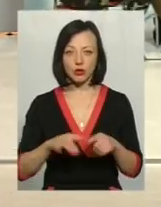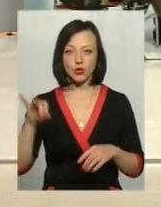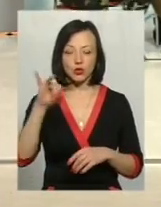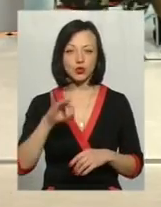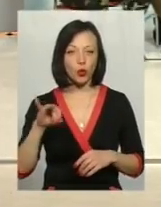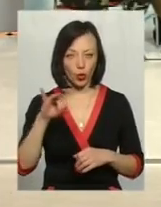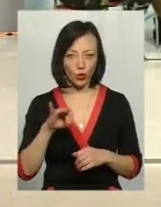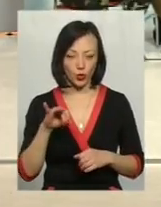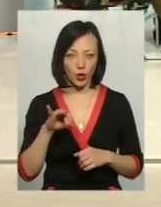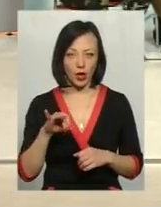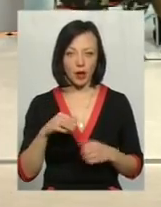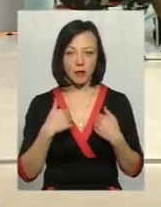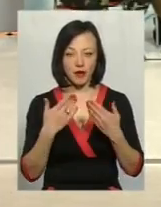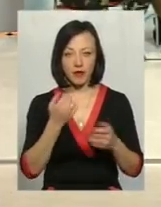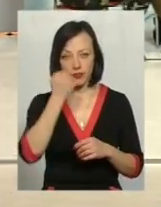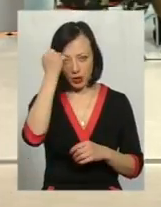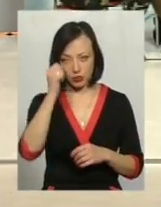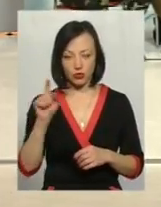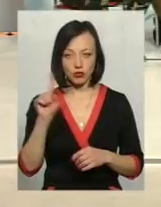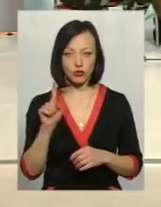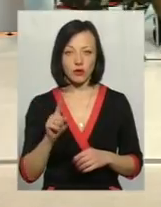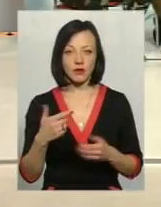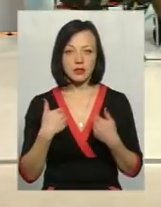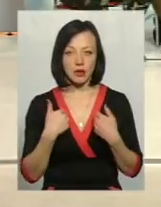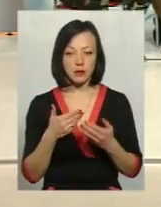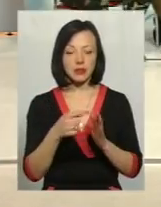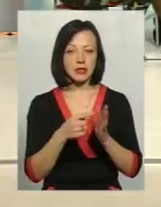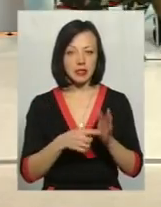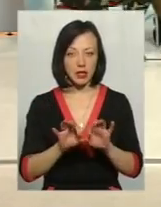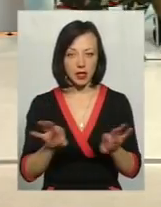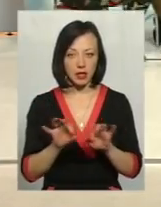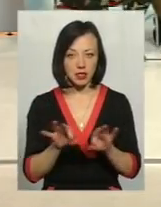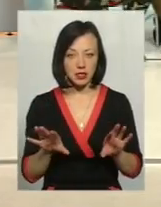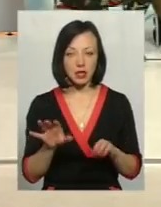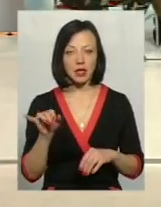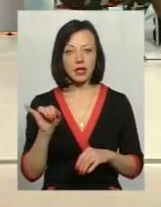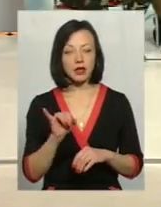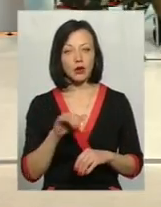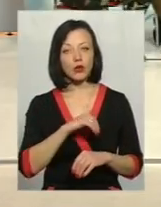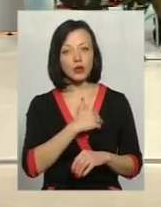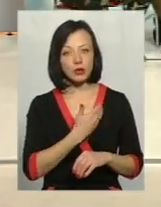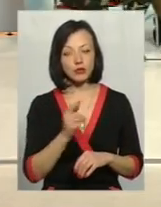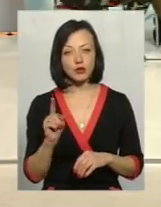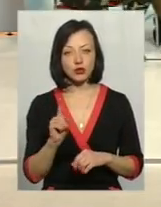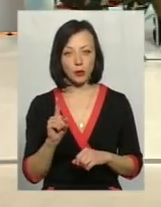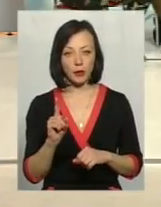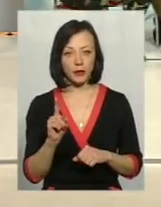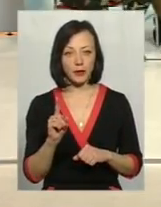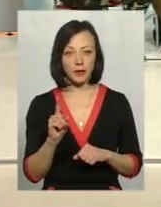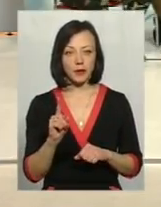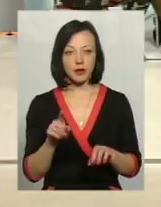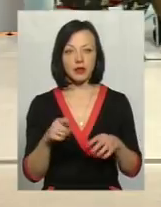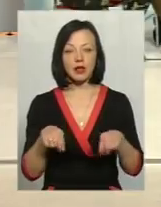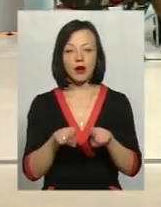історію, і ми вам дуже вдячні за те, що ви з нами нею ділитесь. І хотілося б, щоб сказали